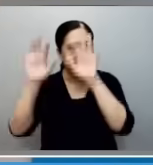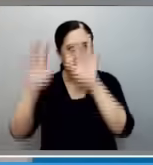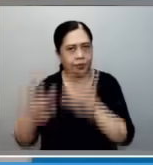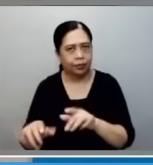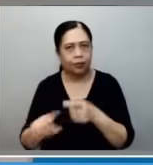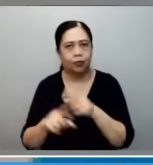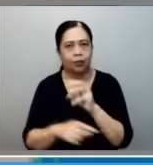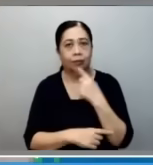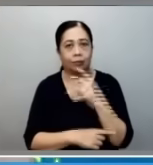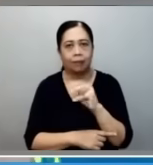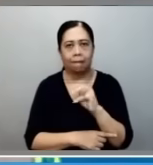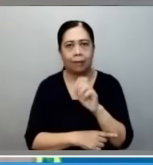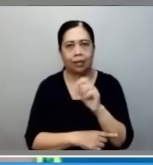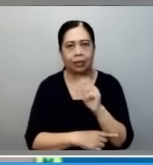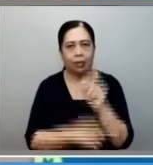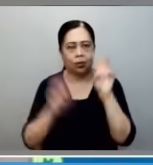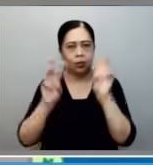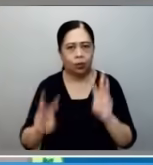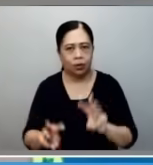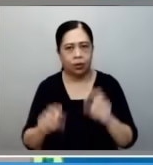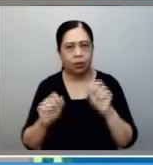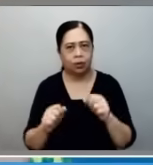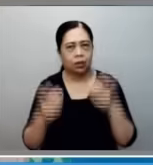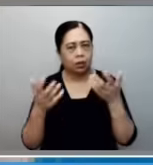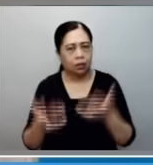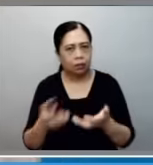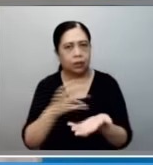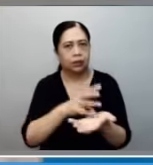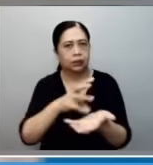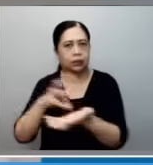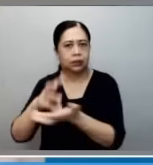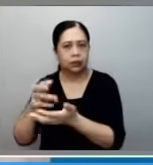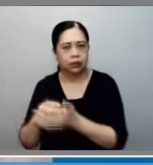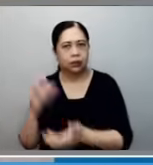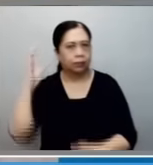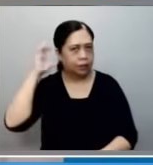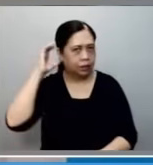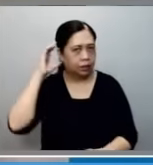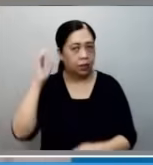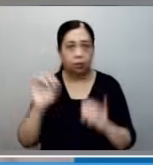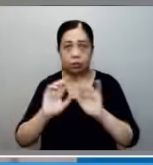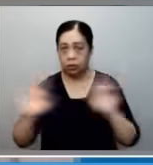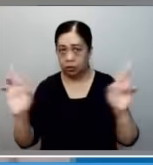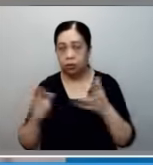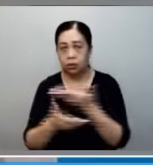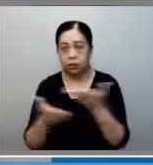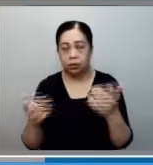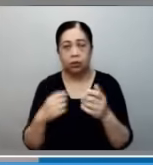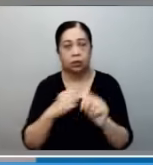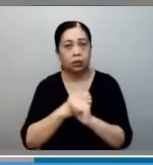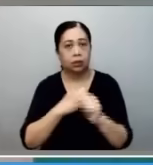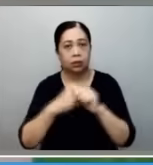Weather. Posible ang heavy rains to intense rains sa ilang lugar, partikular sa Mindanao. Kaya stay alert mga kapuso sa banta ng baha